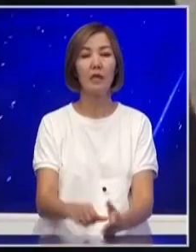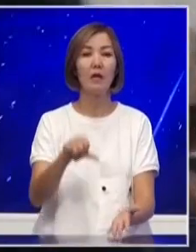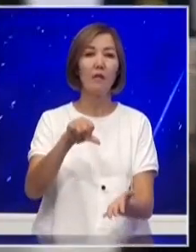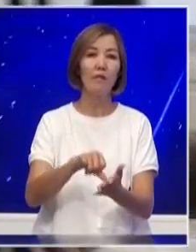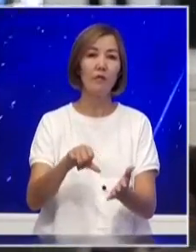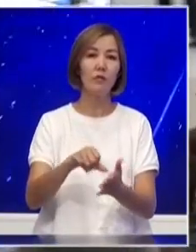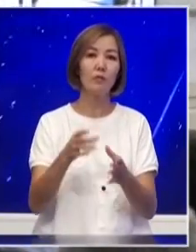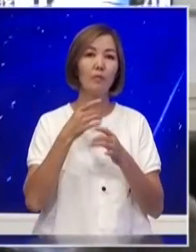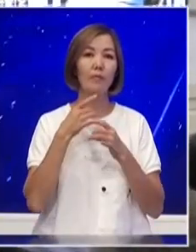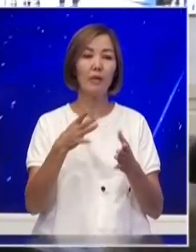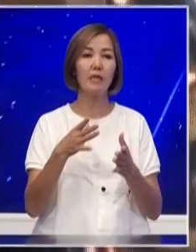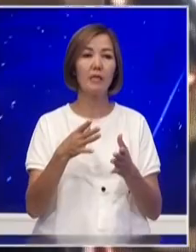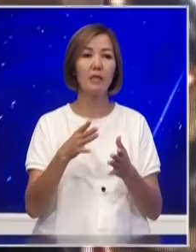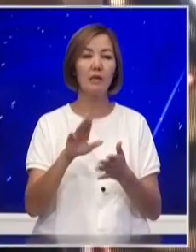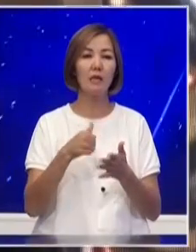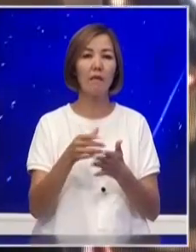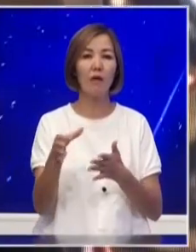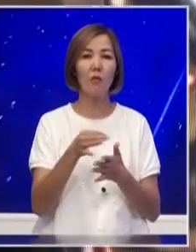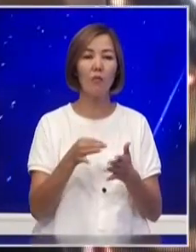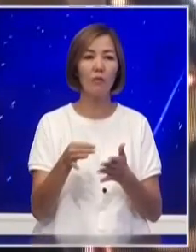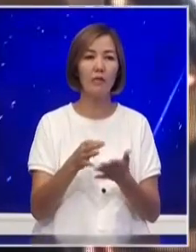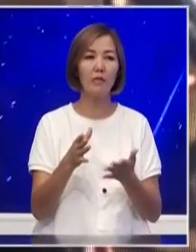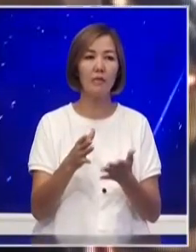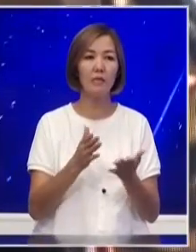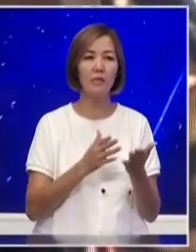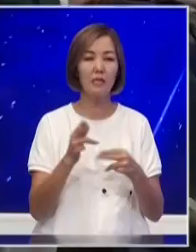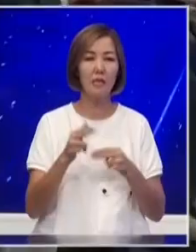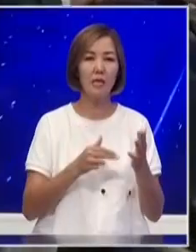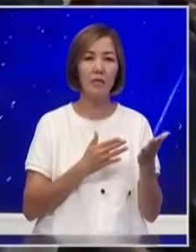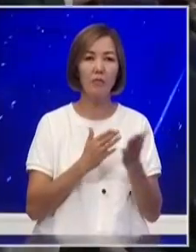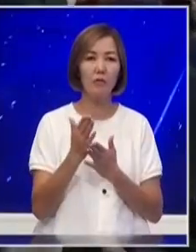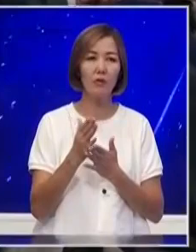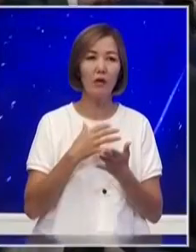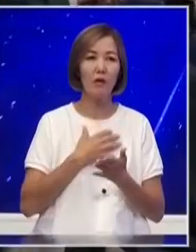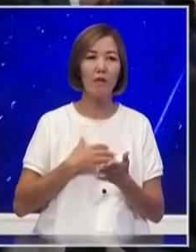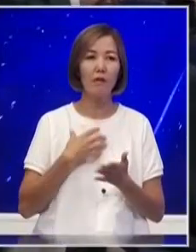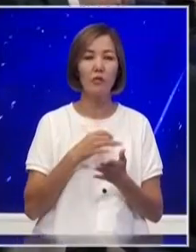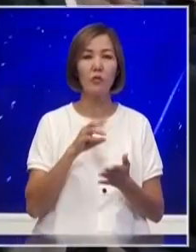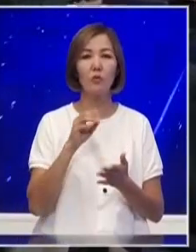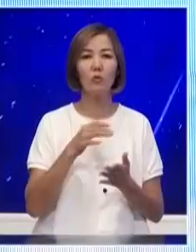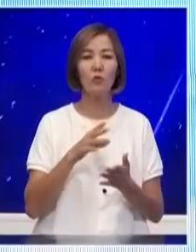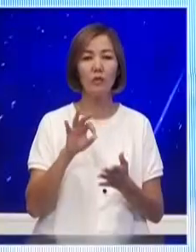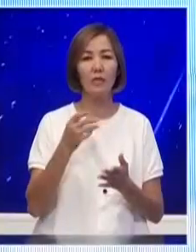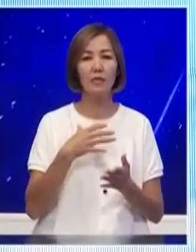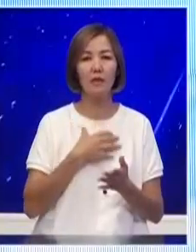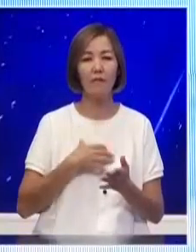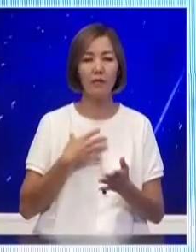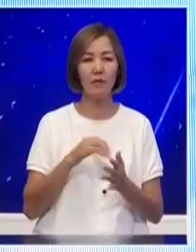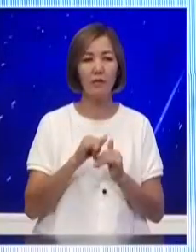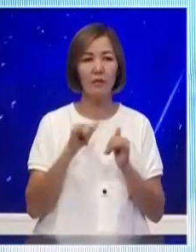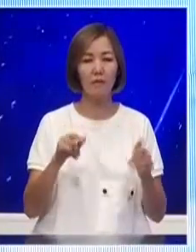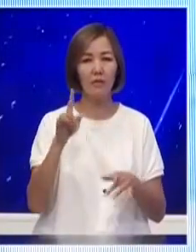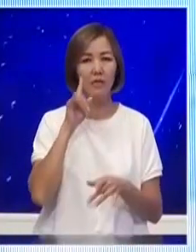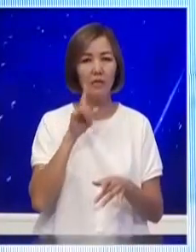Выступивший на праздничном мероприятии глава области отметил, что строительная отрасль играет важную роль в социально-экономическом развитии страны. По